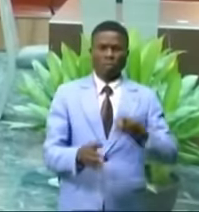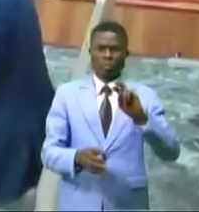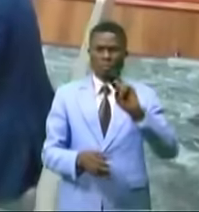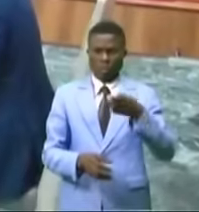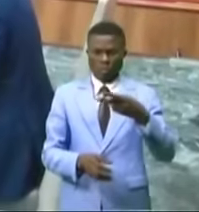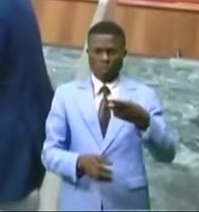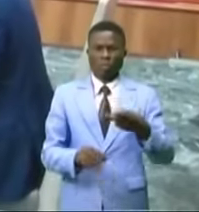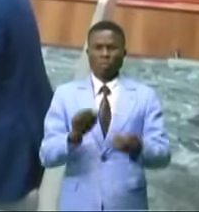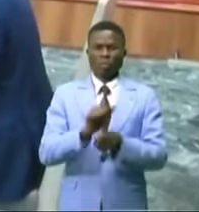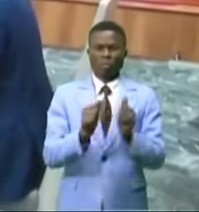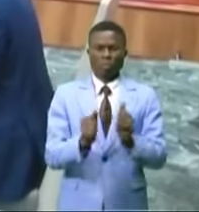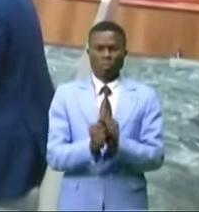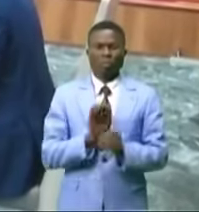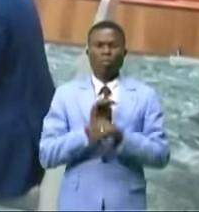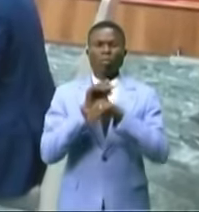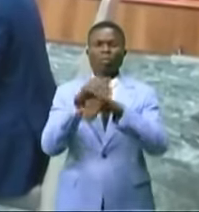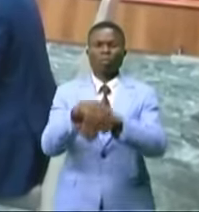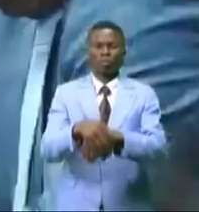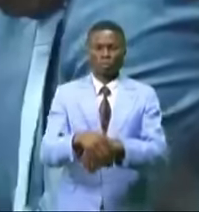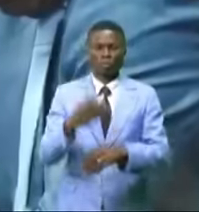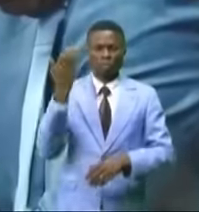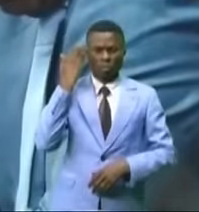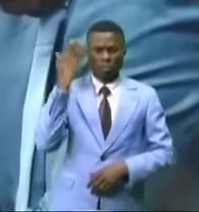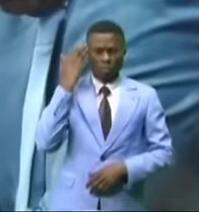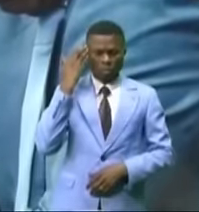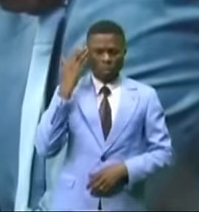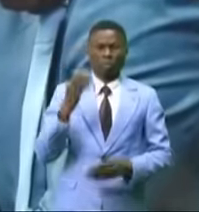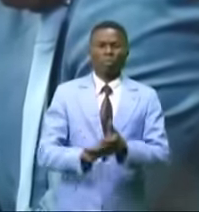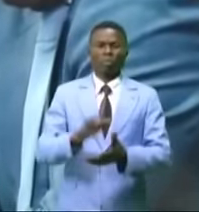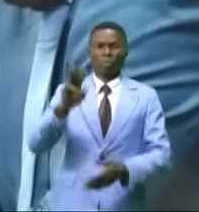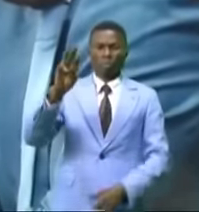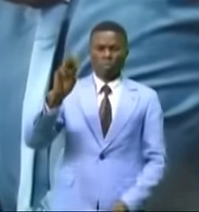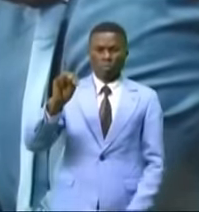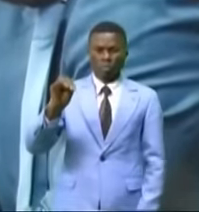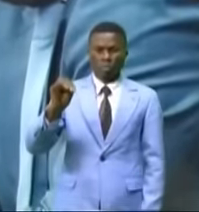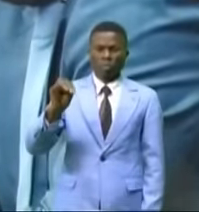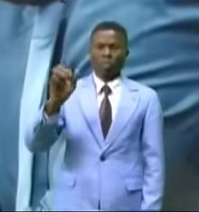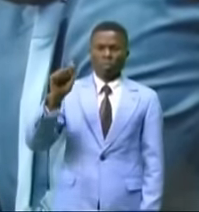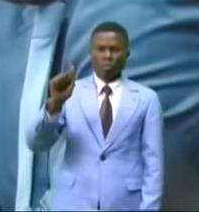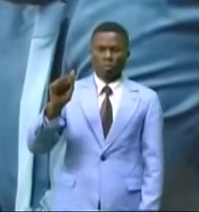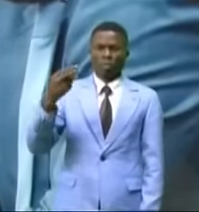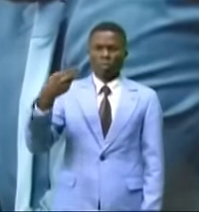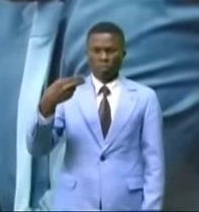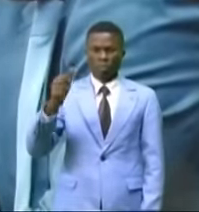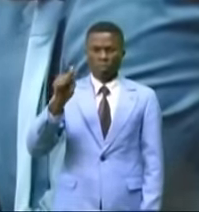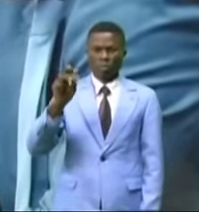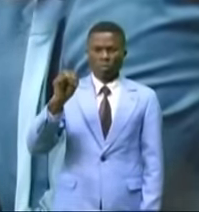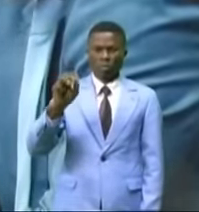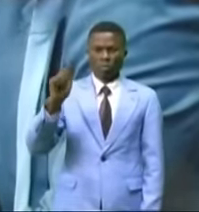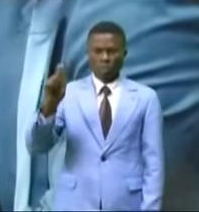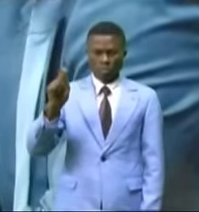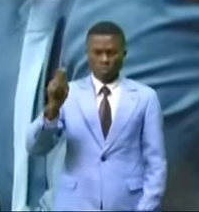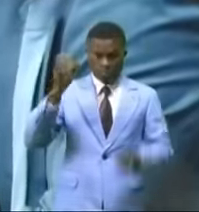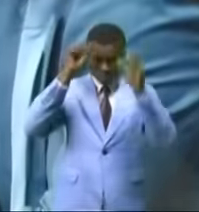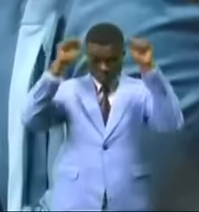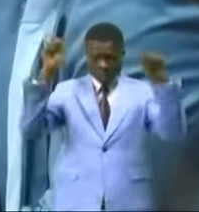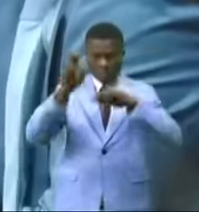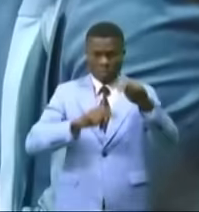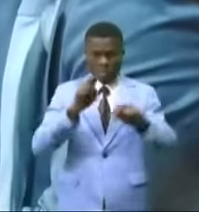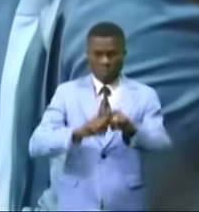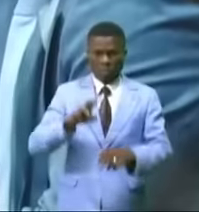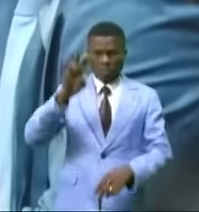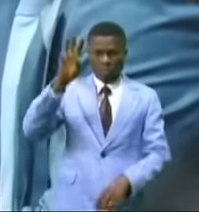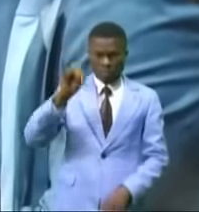Deux, l'engagement de M. Mahamat Amat Lazina, président national du